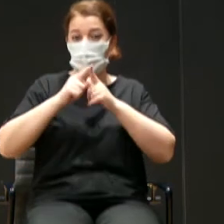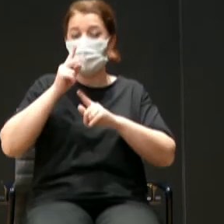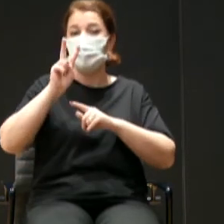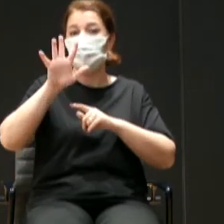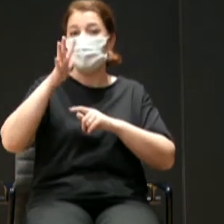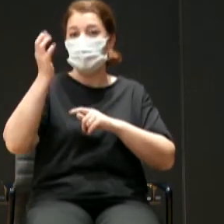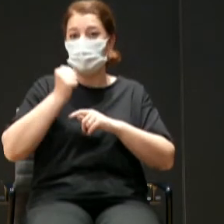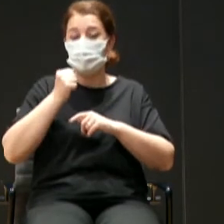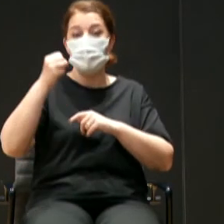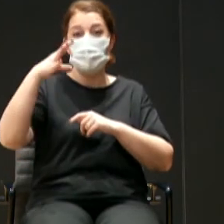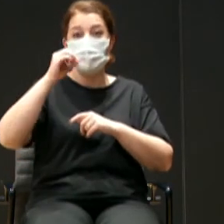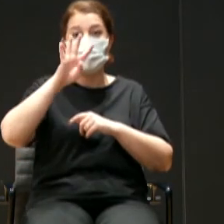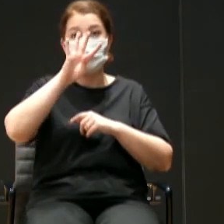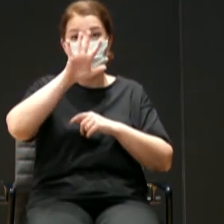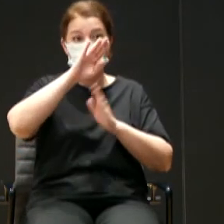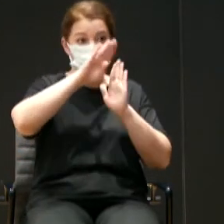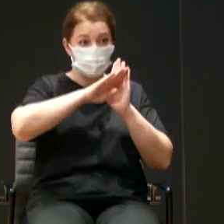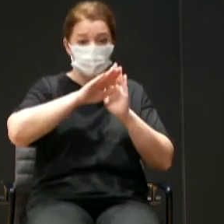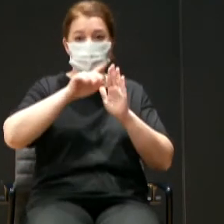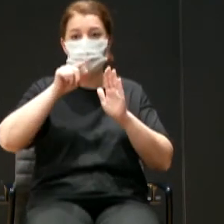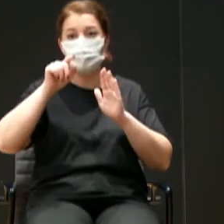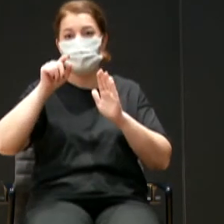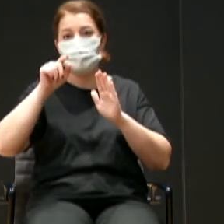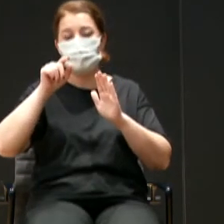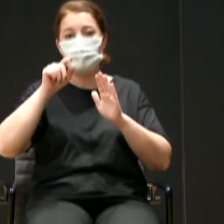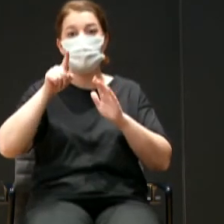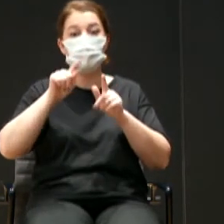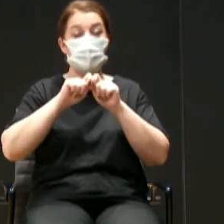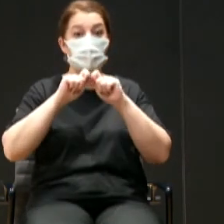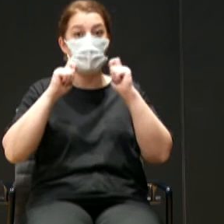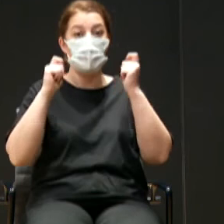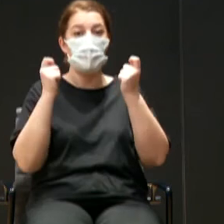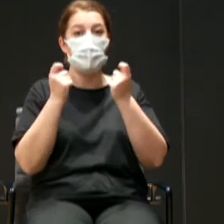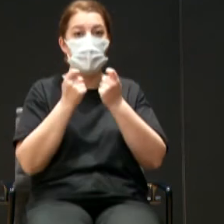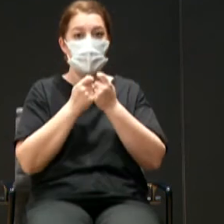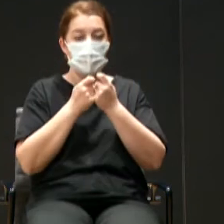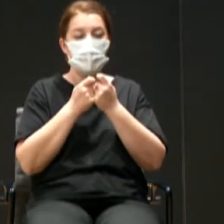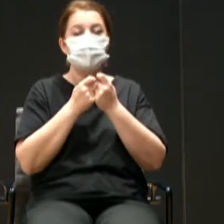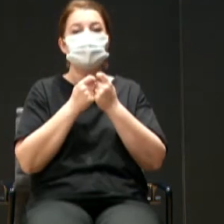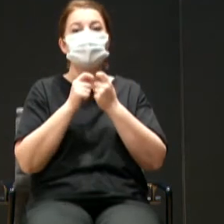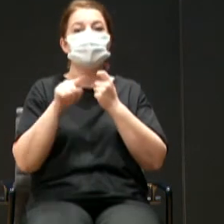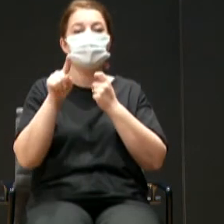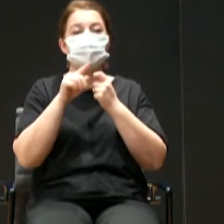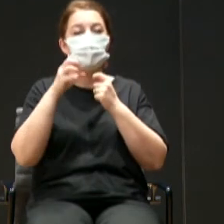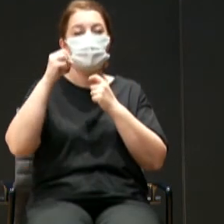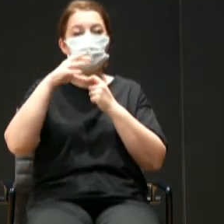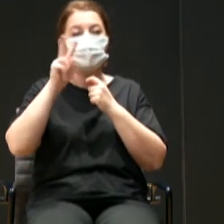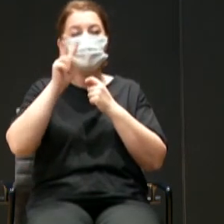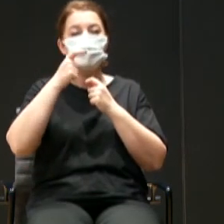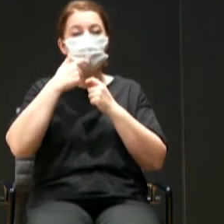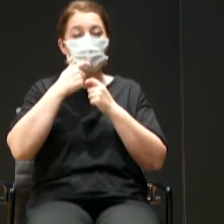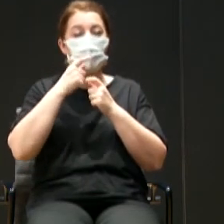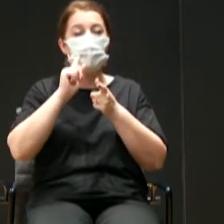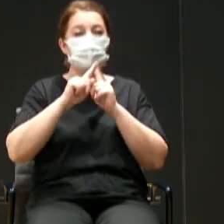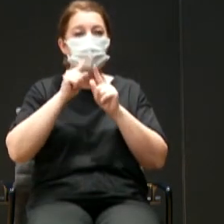alıyor. AK Parti 45'e düşüyor, bunlar 22. Rekor kırıyorsunuz, bak. Sizin AK Parti 20 yıllık parti,